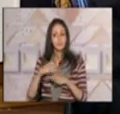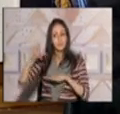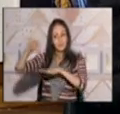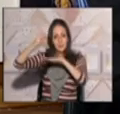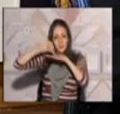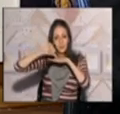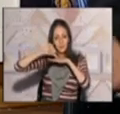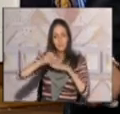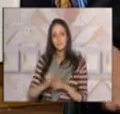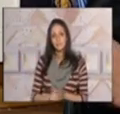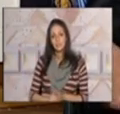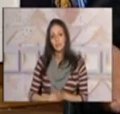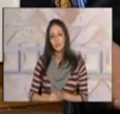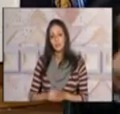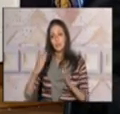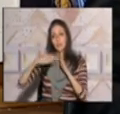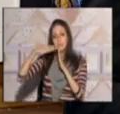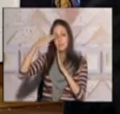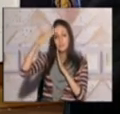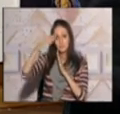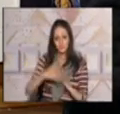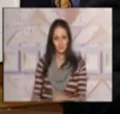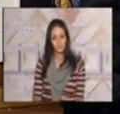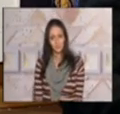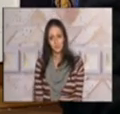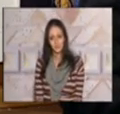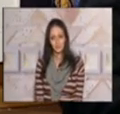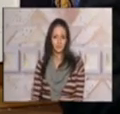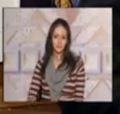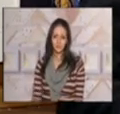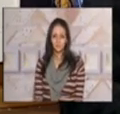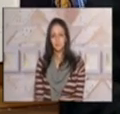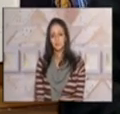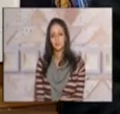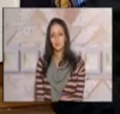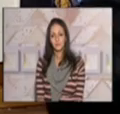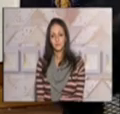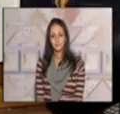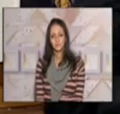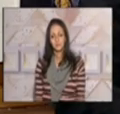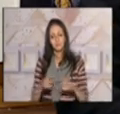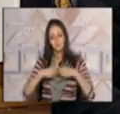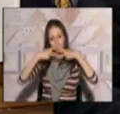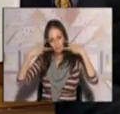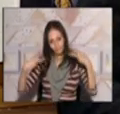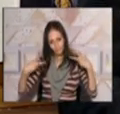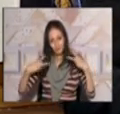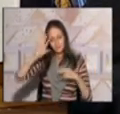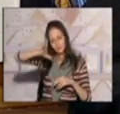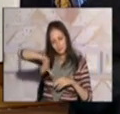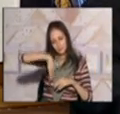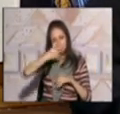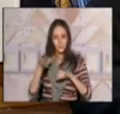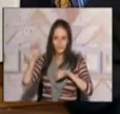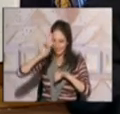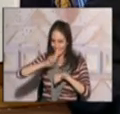للنتيجه لازم الرقعه تكون متسعه. بالظبط بالظبط كده. طب تسمح لي حضرتك قبل ما نكمل الباقي المعايير هنخرج لفاصل اعزائي المشاهدين ثم